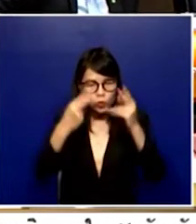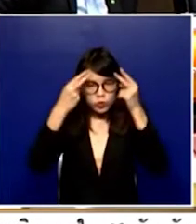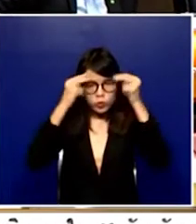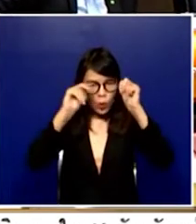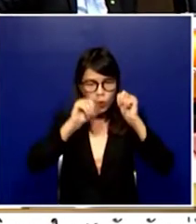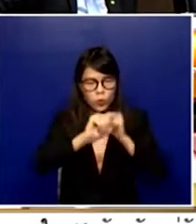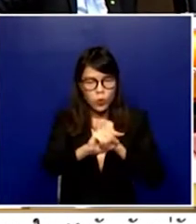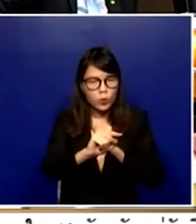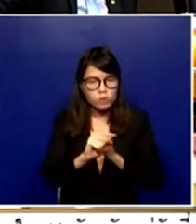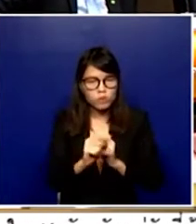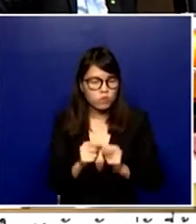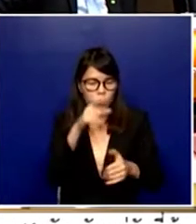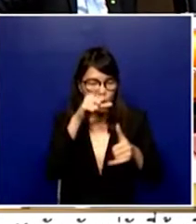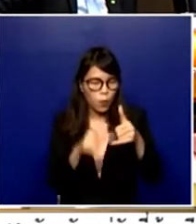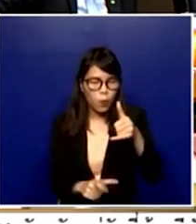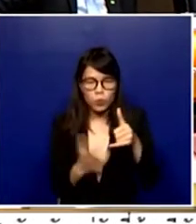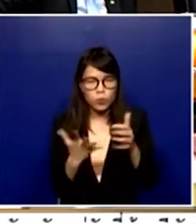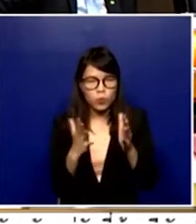ไม่ใช่บุคคลค่ะ